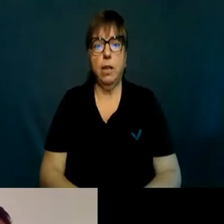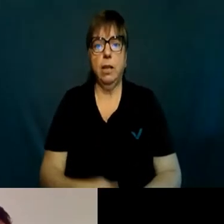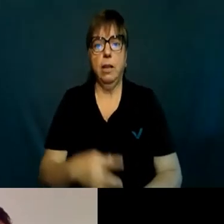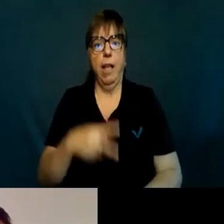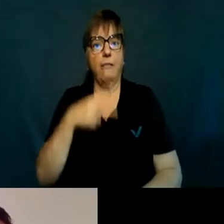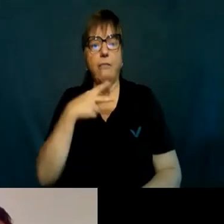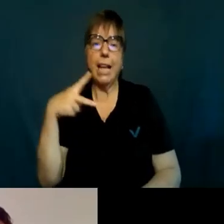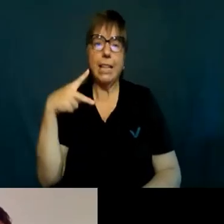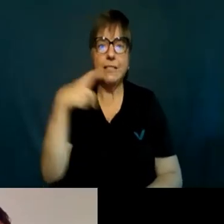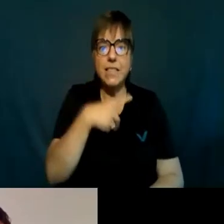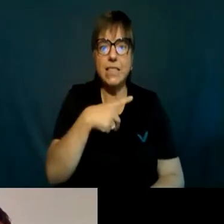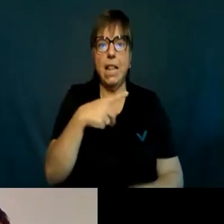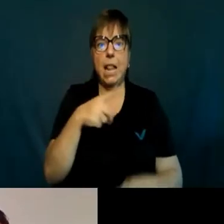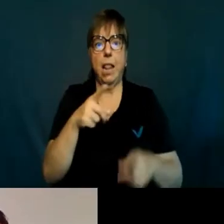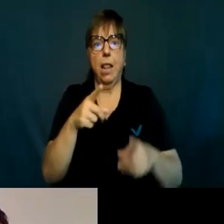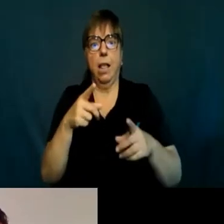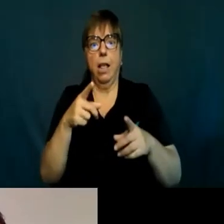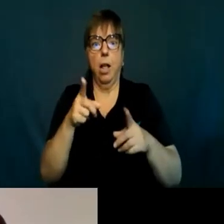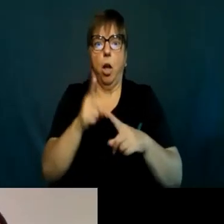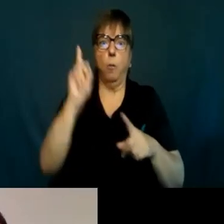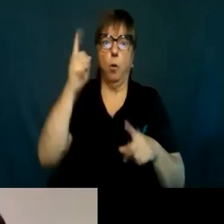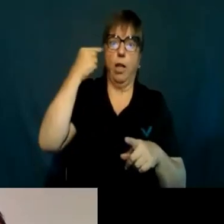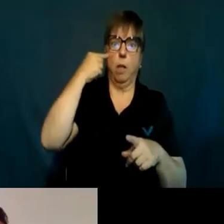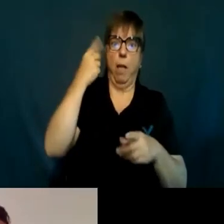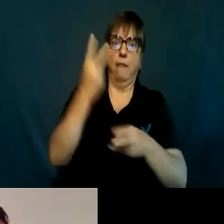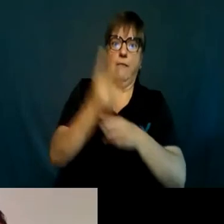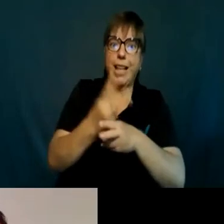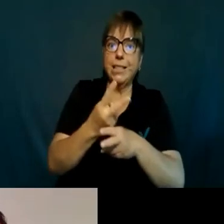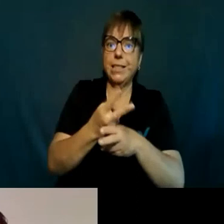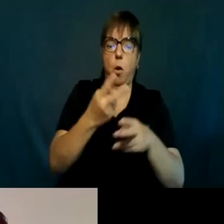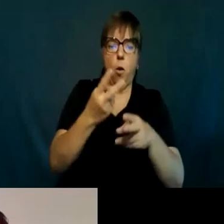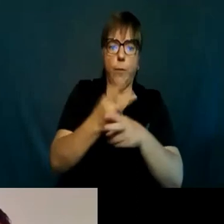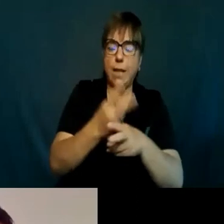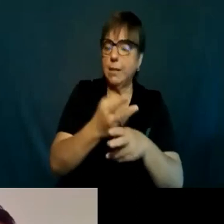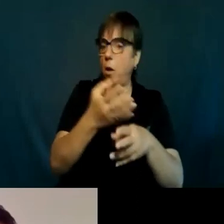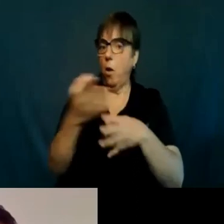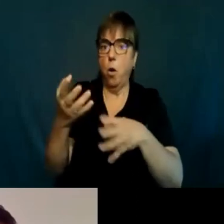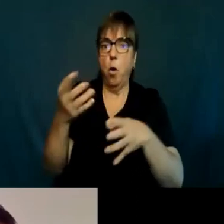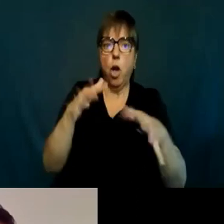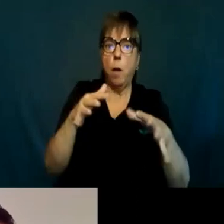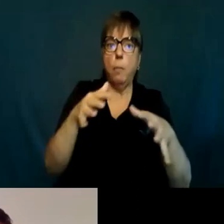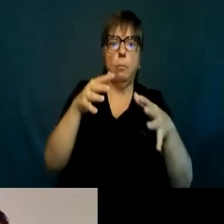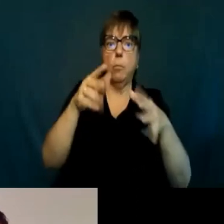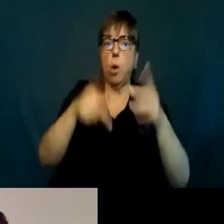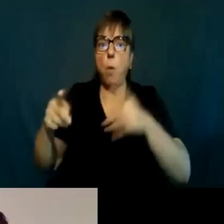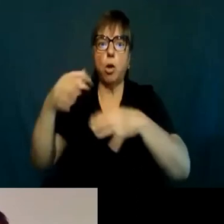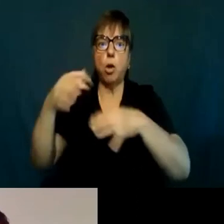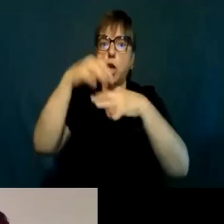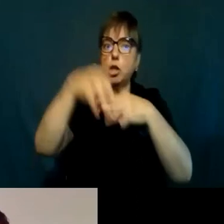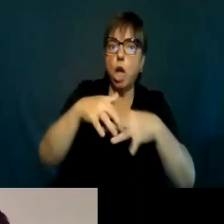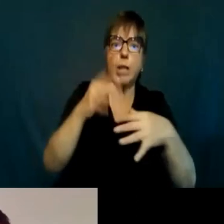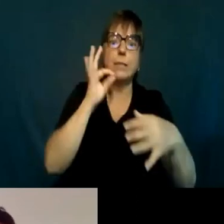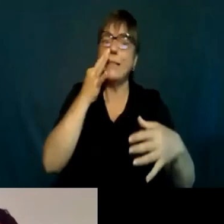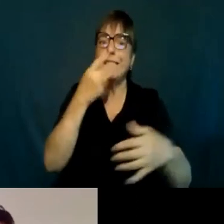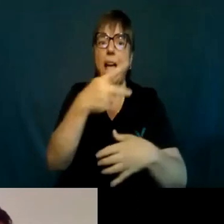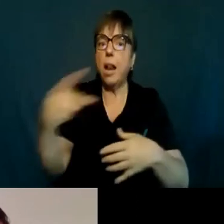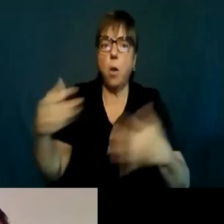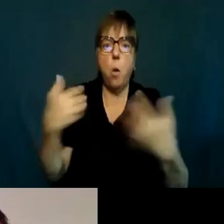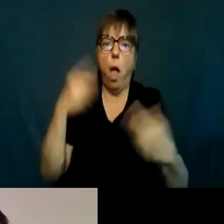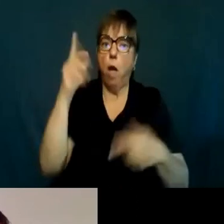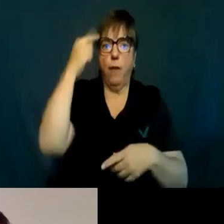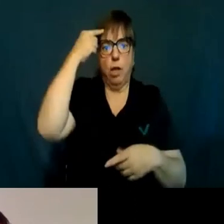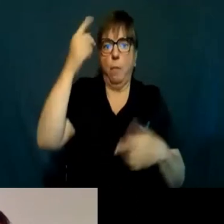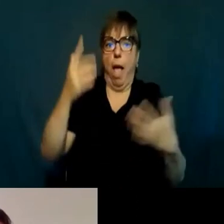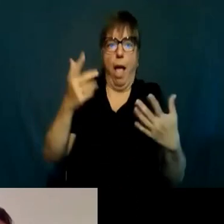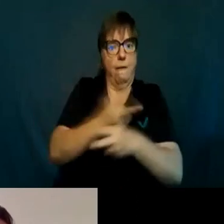compte toutes ces particularités-là du monde autochtone. Mais je voudrais conclure vraiment en rappelant ce qu'on peut